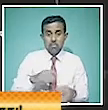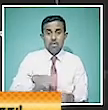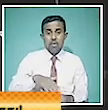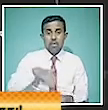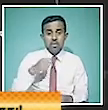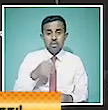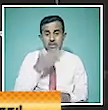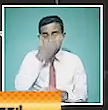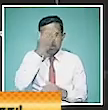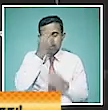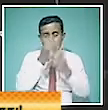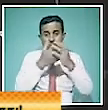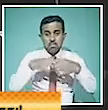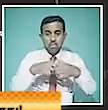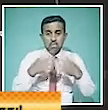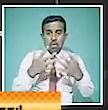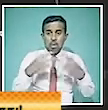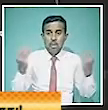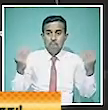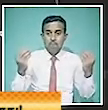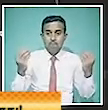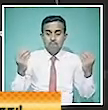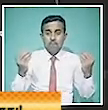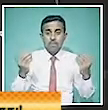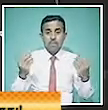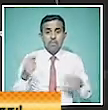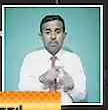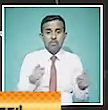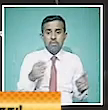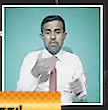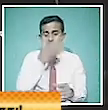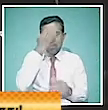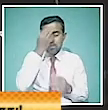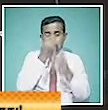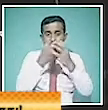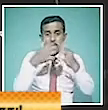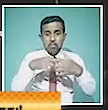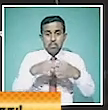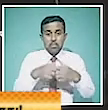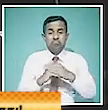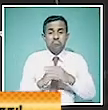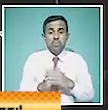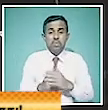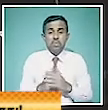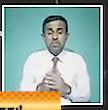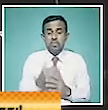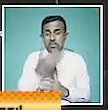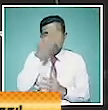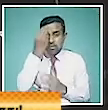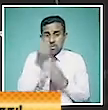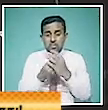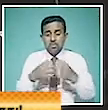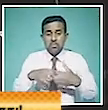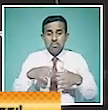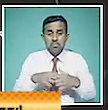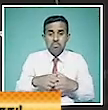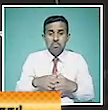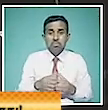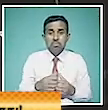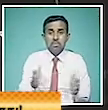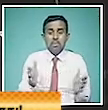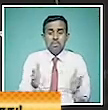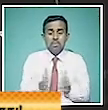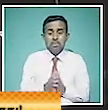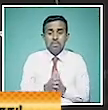இனவாதம் ஒழிக்கப்பட வேண்டும். இந்த காலத்திற்குள் இனவாதத்தின் உச்சமே நாம் இனவாதத்தினால் திளைத்து அதில் இருந்ததனால் தான்